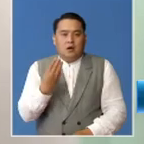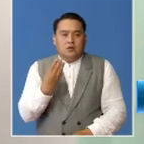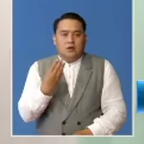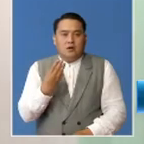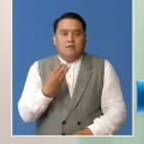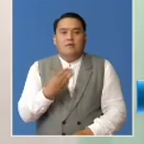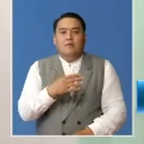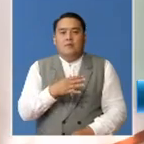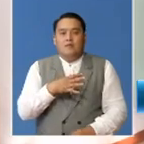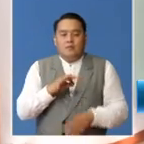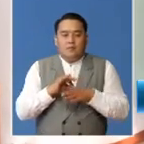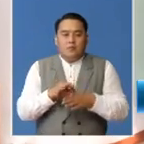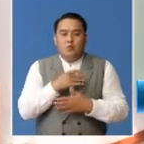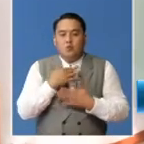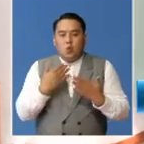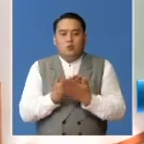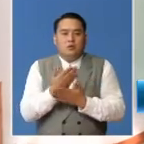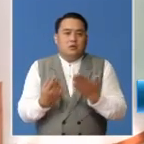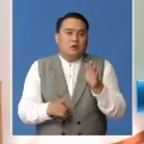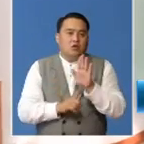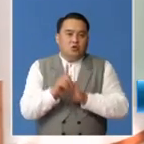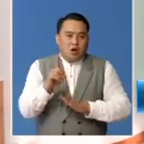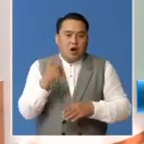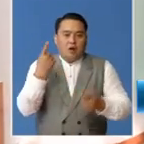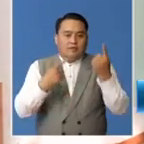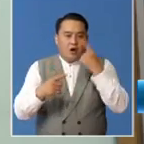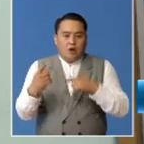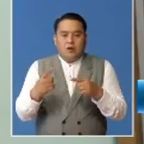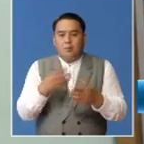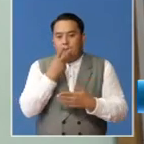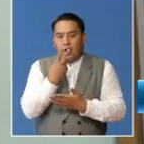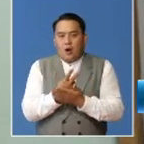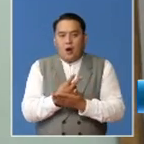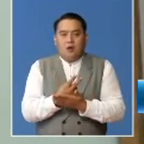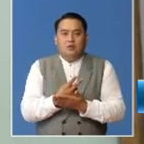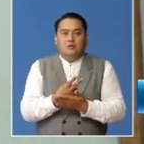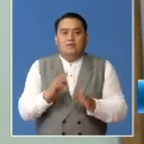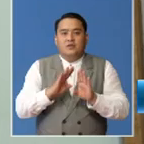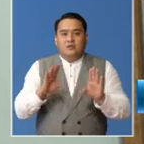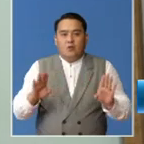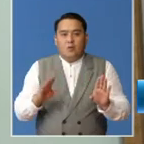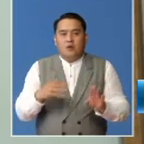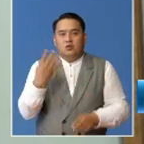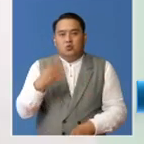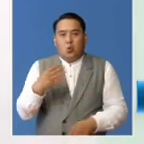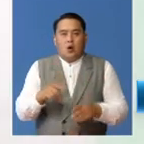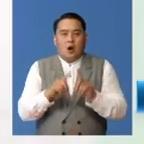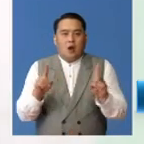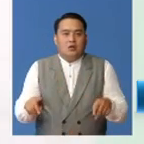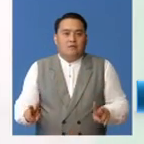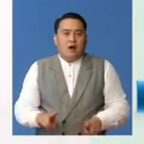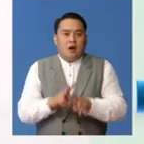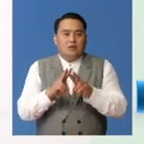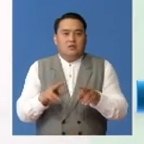Шалабаева. Немало было произведений и начинающих авторов. Также в галерее презентовали еще одну новую выставку. Почти 40 картин